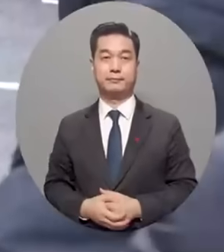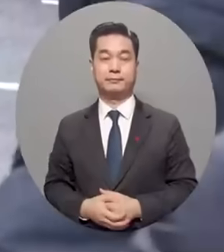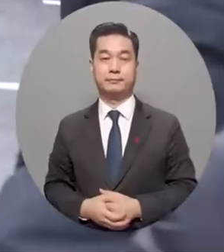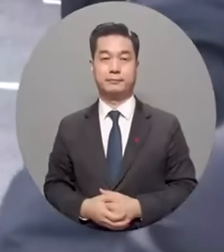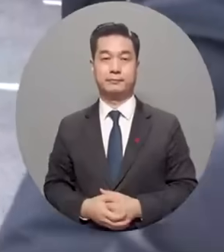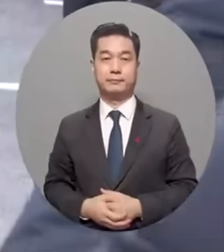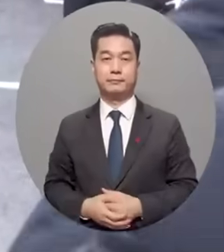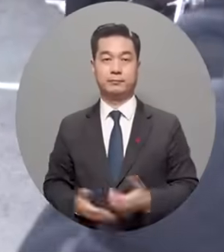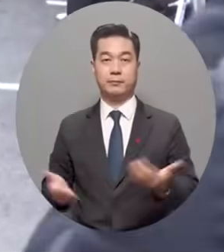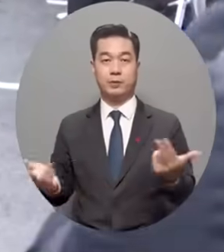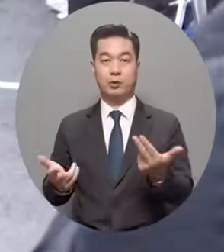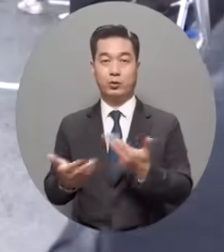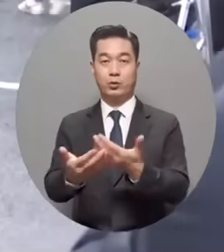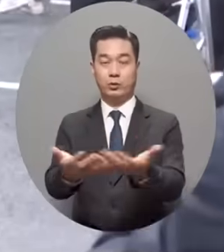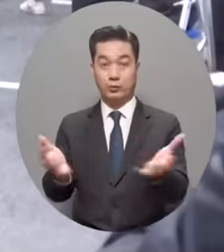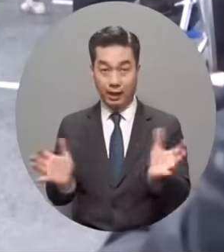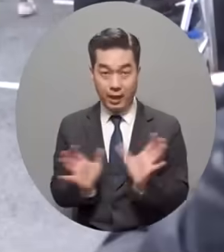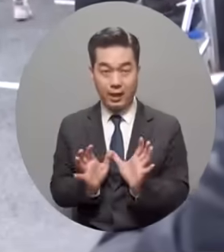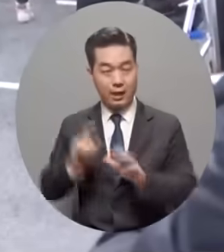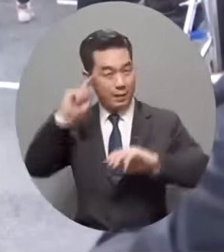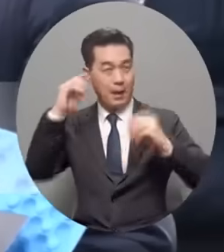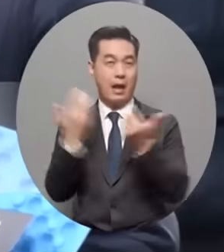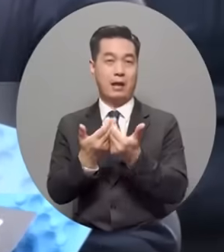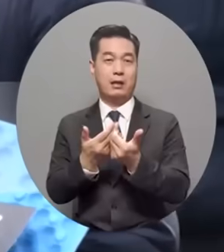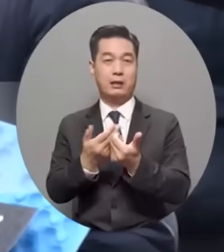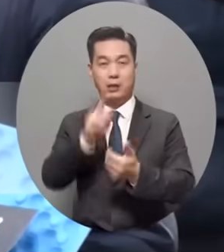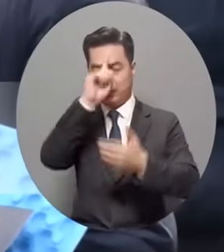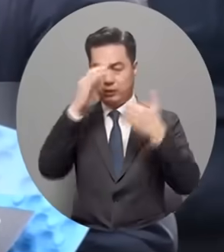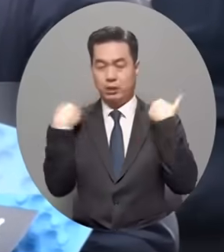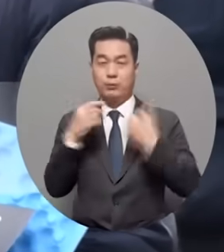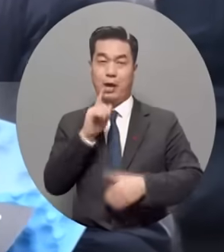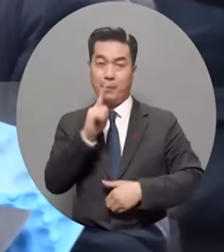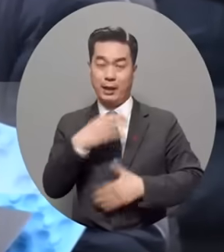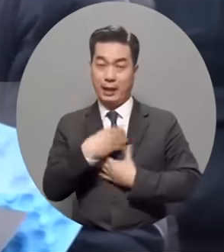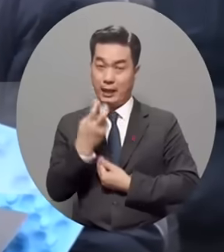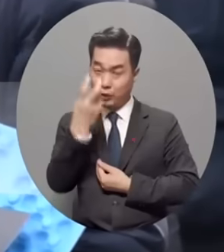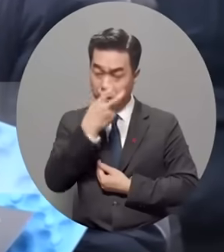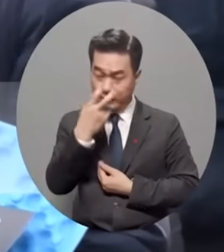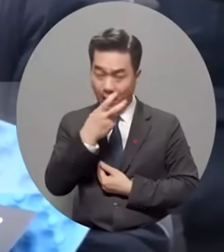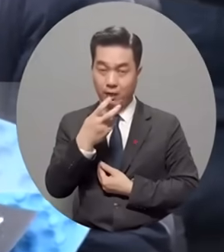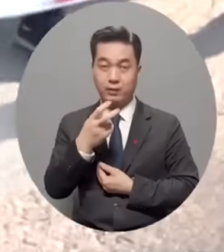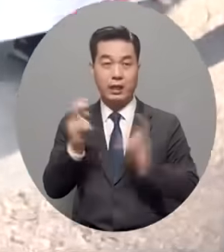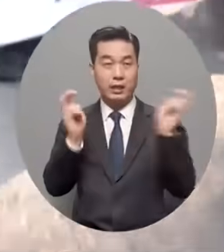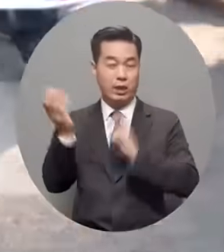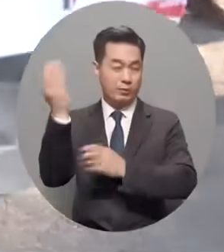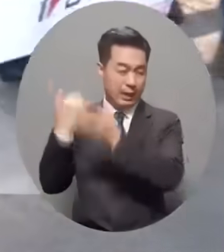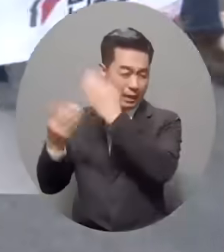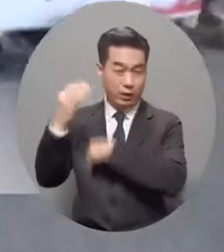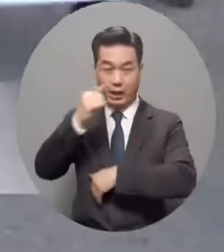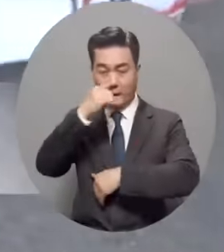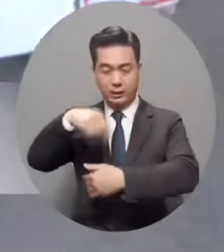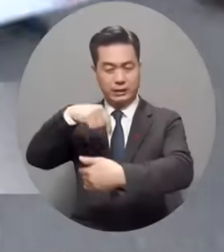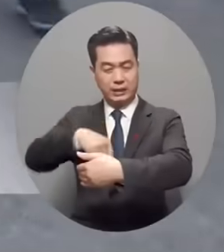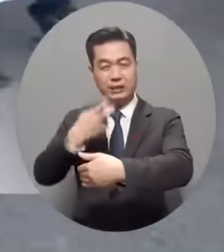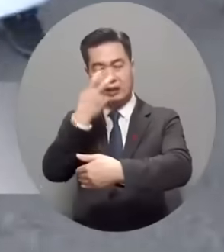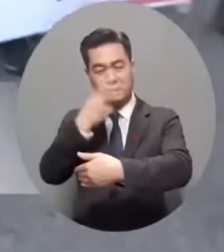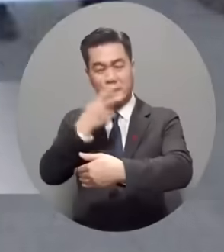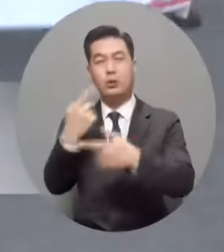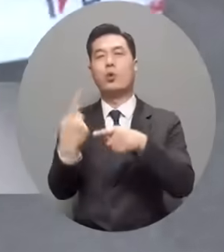노동계는 강하게 반발했습니다. 정부가 말한 안전진단이 기업들이 기존에 하던 자체 진단과 큰 차이가